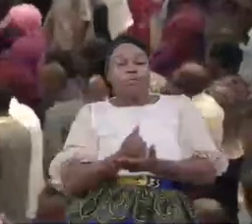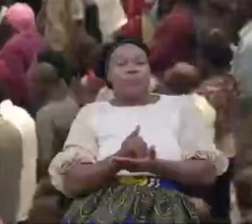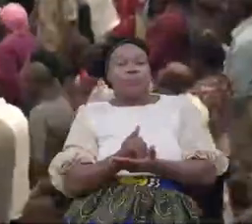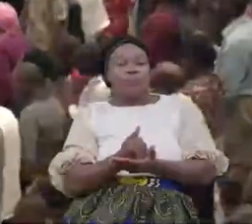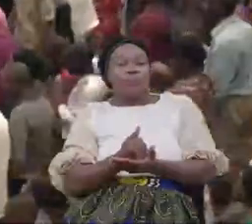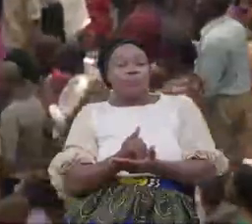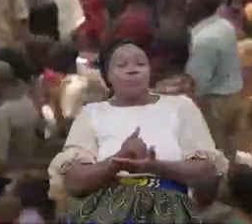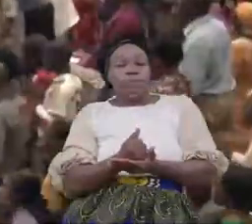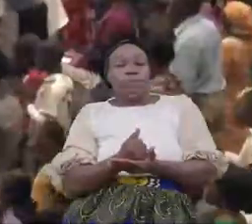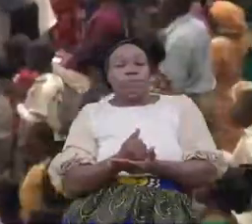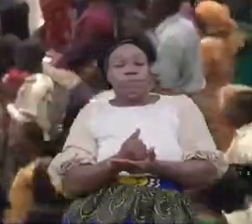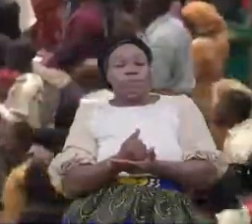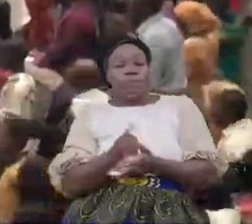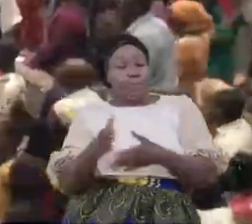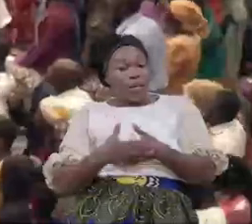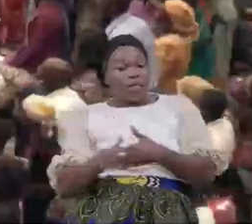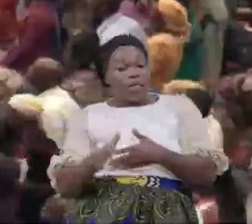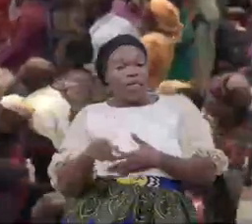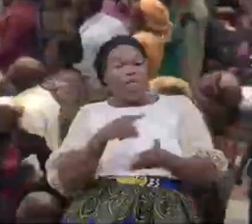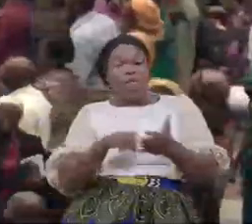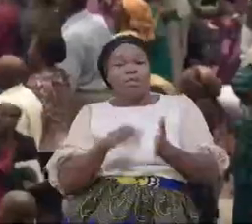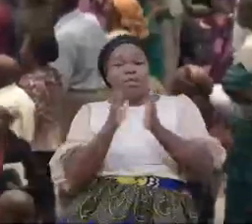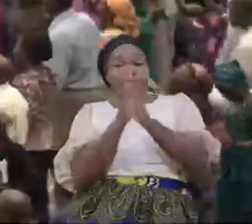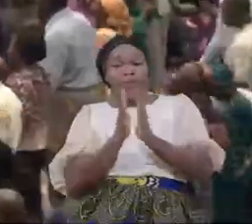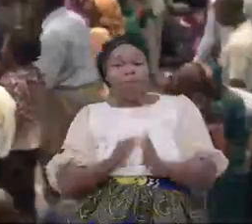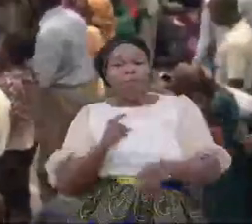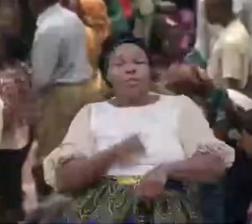Rappelez-vous, après cette session de prière,